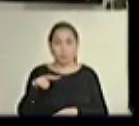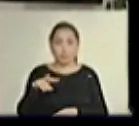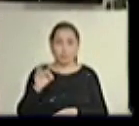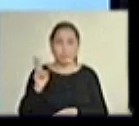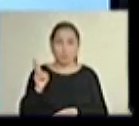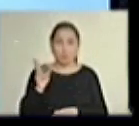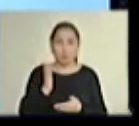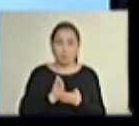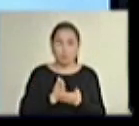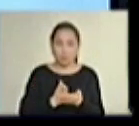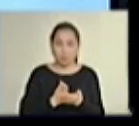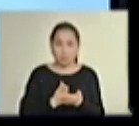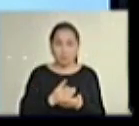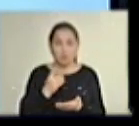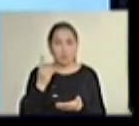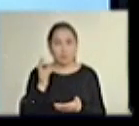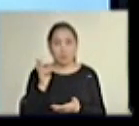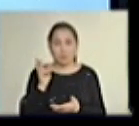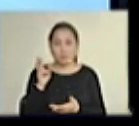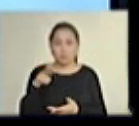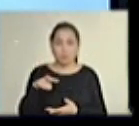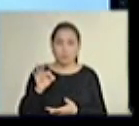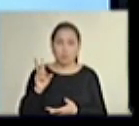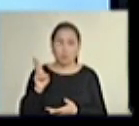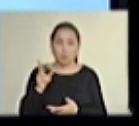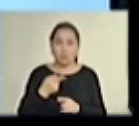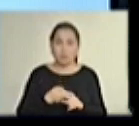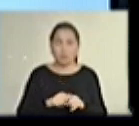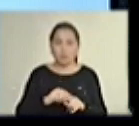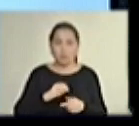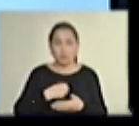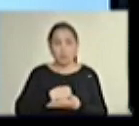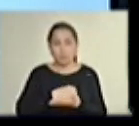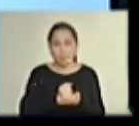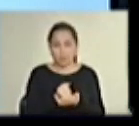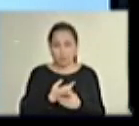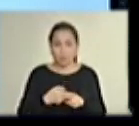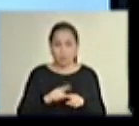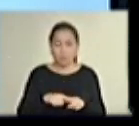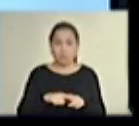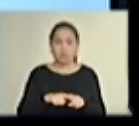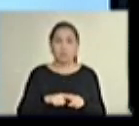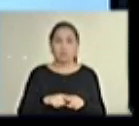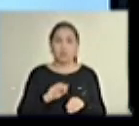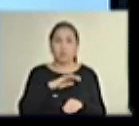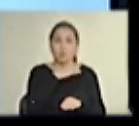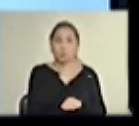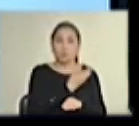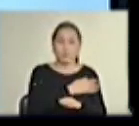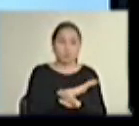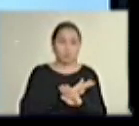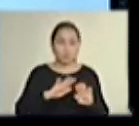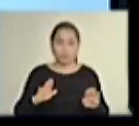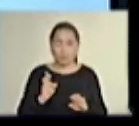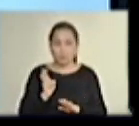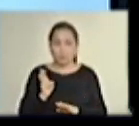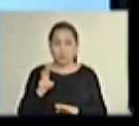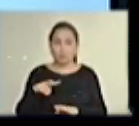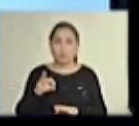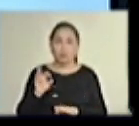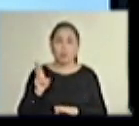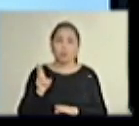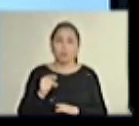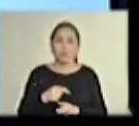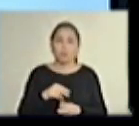keltirilgan. E'tibor bering, birinchi blok mahkamlangan, ya'ni bu ko'chmas blok deb ataladi. Bu